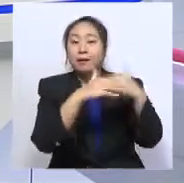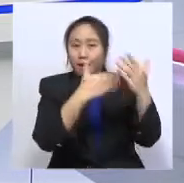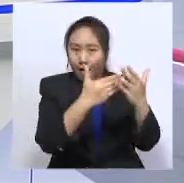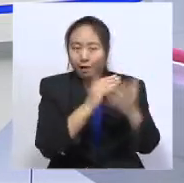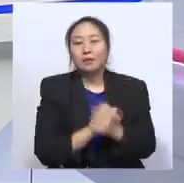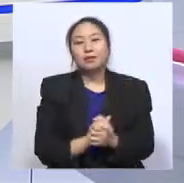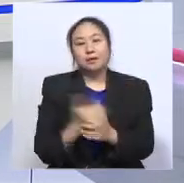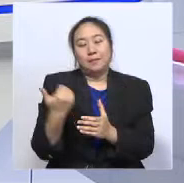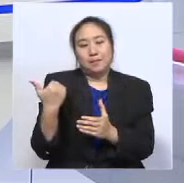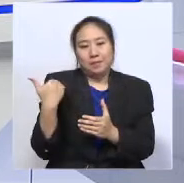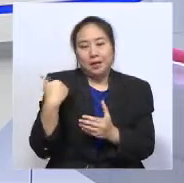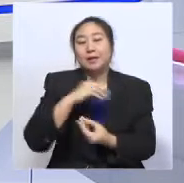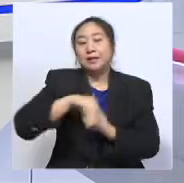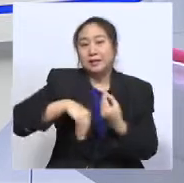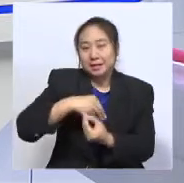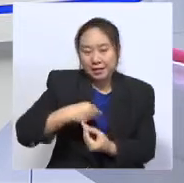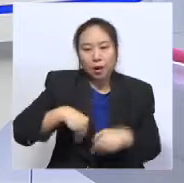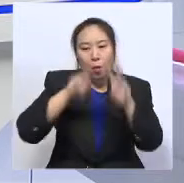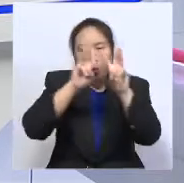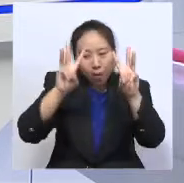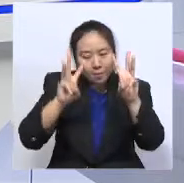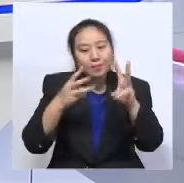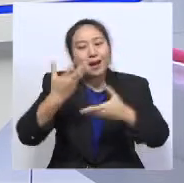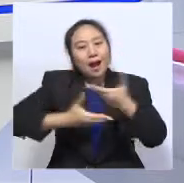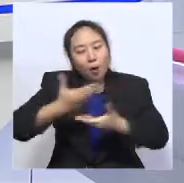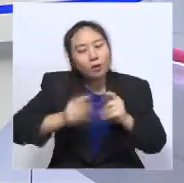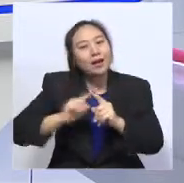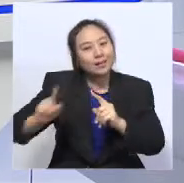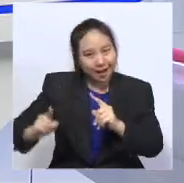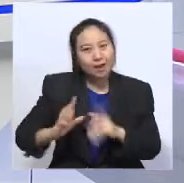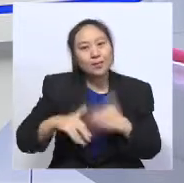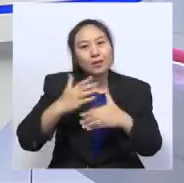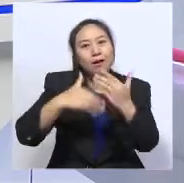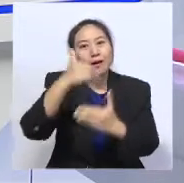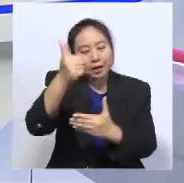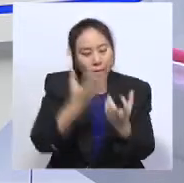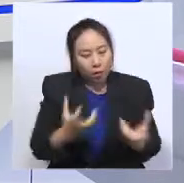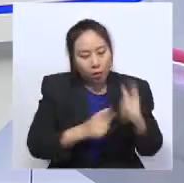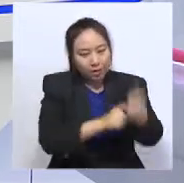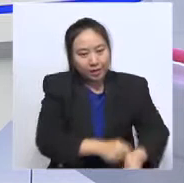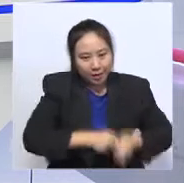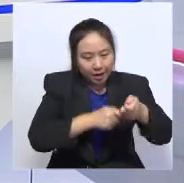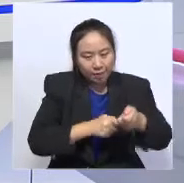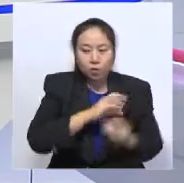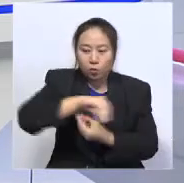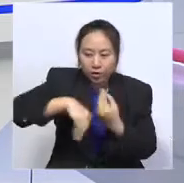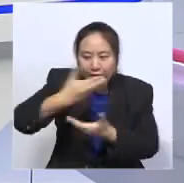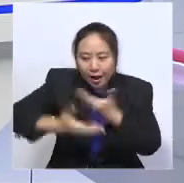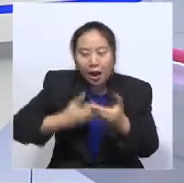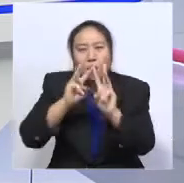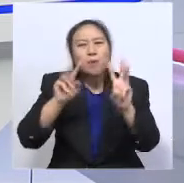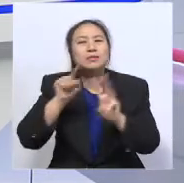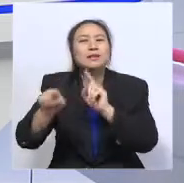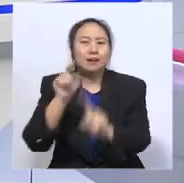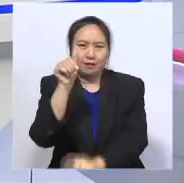ก็ได้ขยายเรื่องของเศรษฐกิจอีคอมเมิร์ซนะคะแล้วก็เรื่องของผลเกษตรกรรมเนี่ยเอาไปใช้ในธุรกิจออนไลน์ได้ด้วยค่ะ